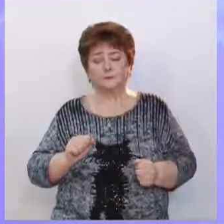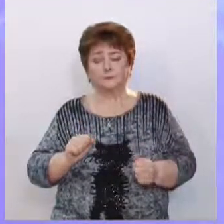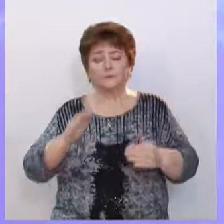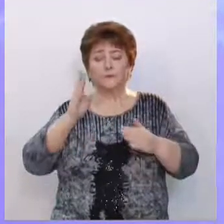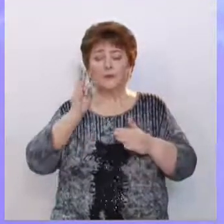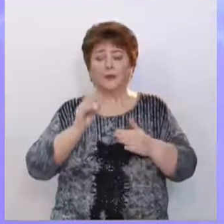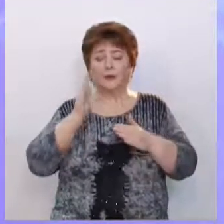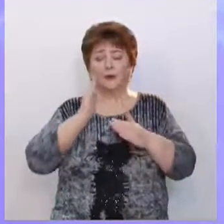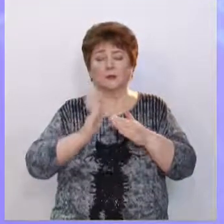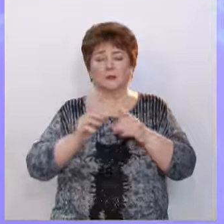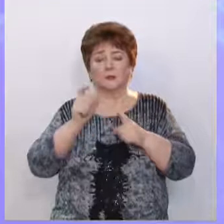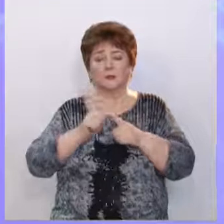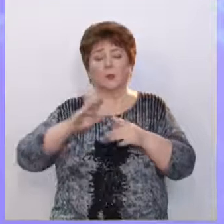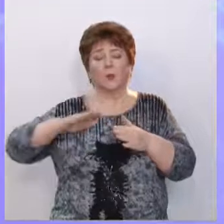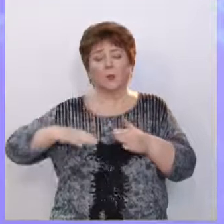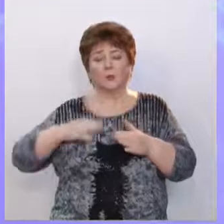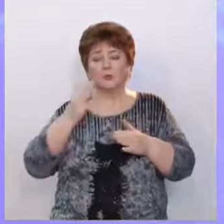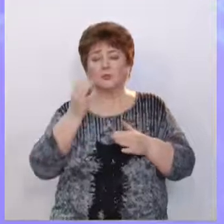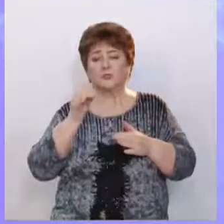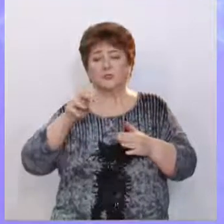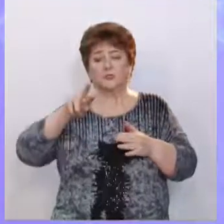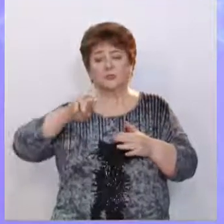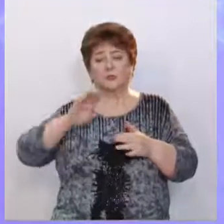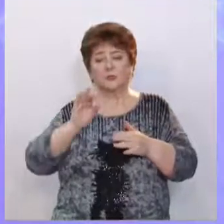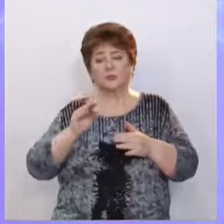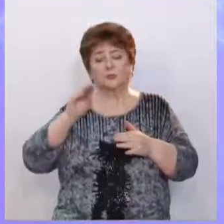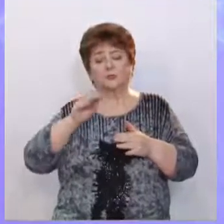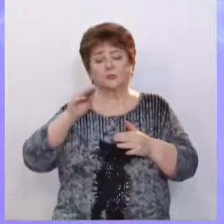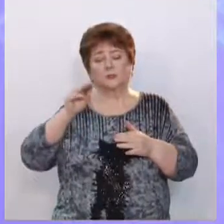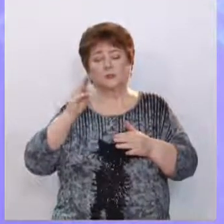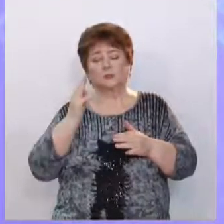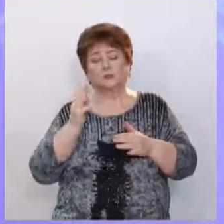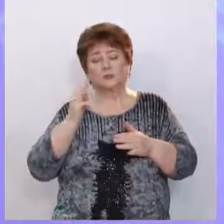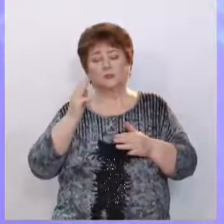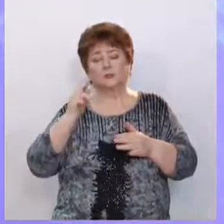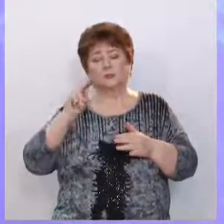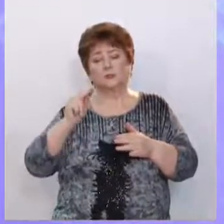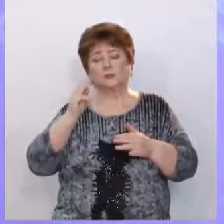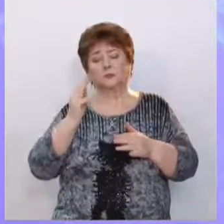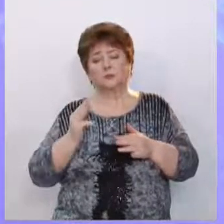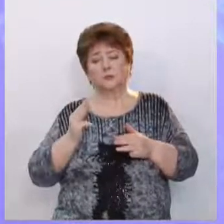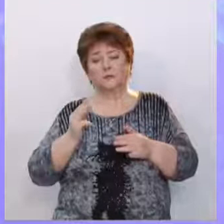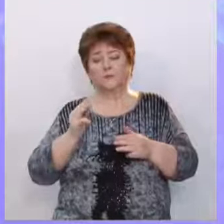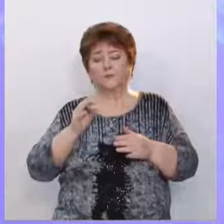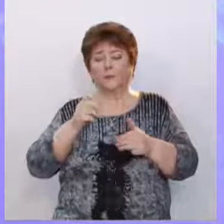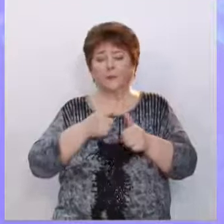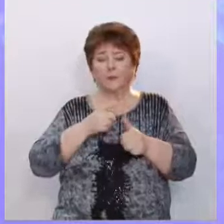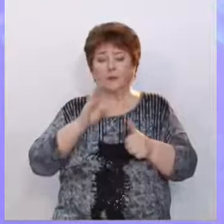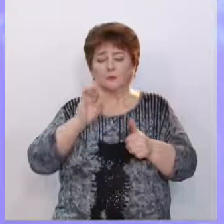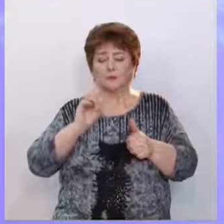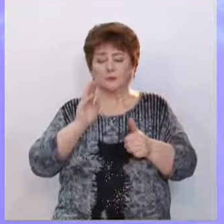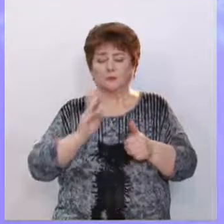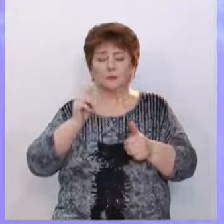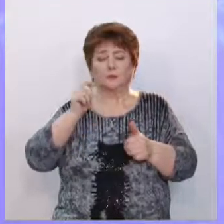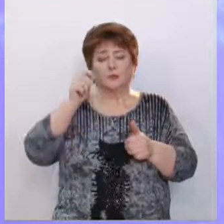На конце слова после шипящих «ж», «ш», «ч», «щ» в именах